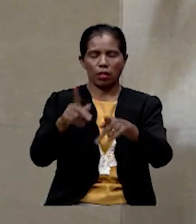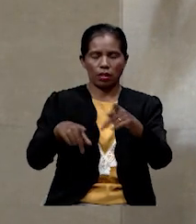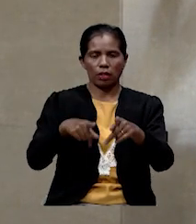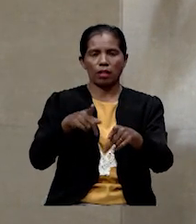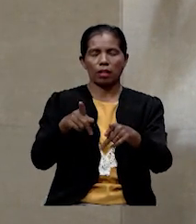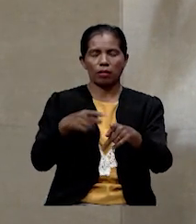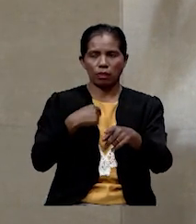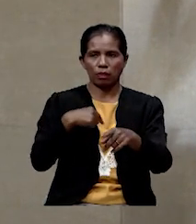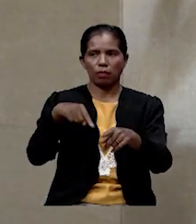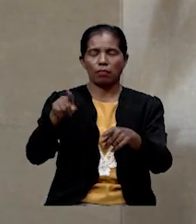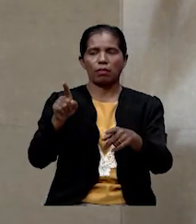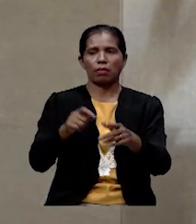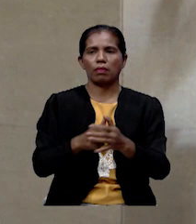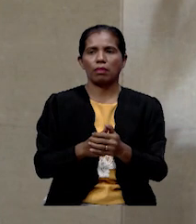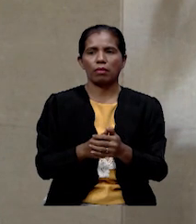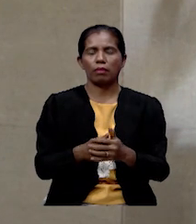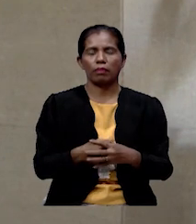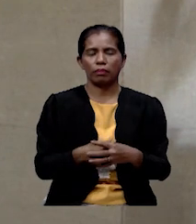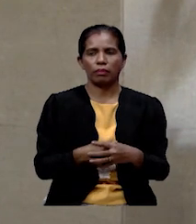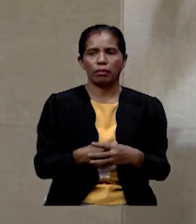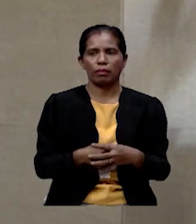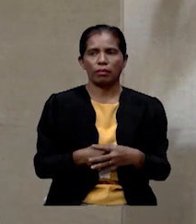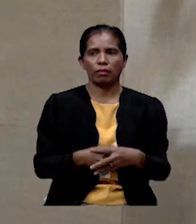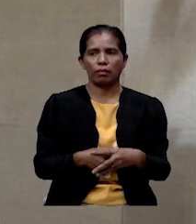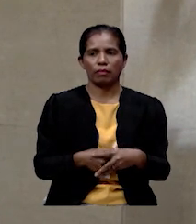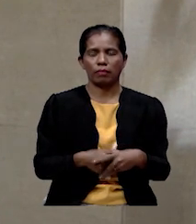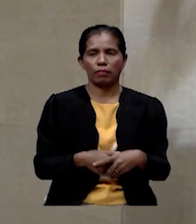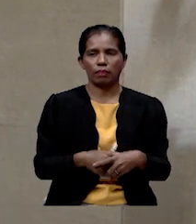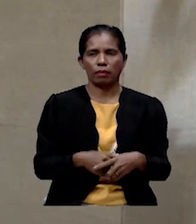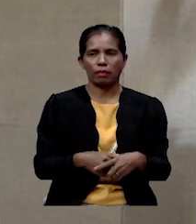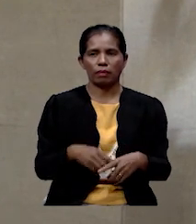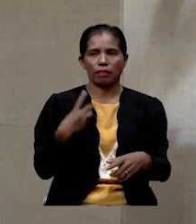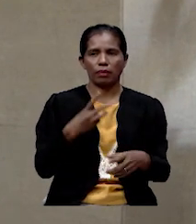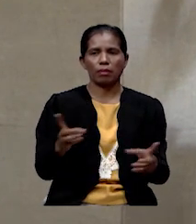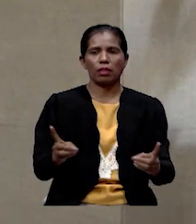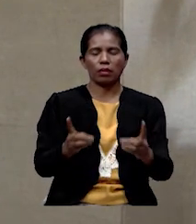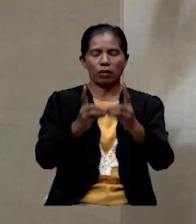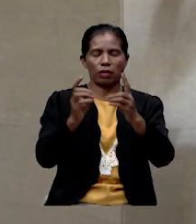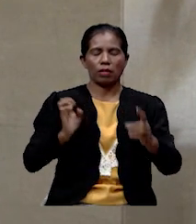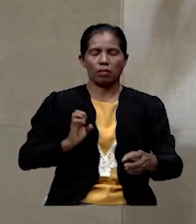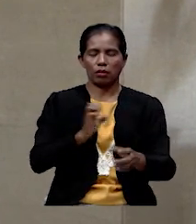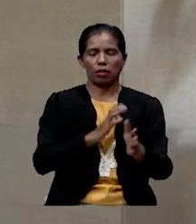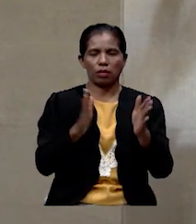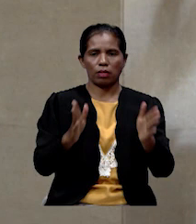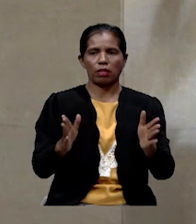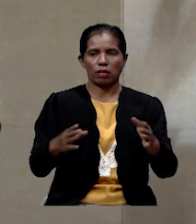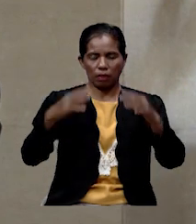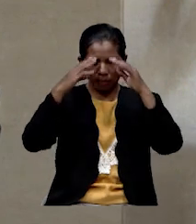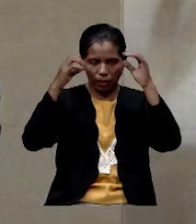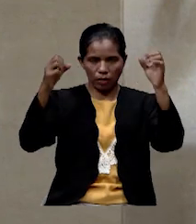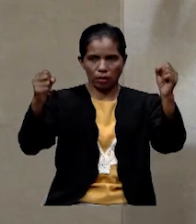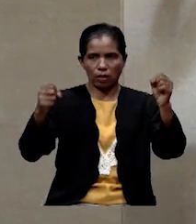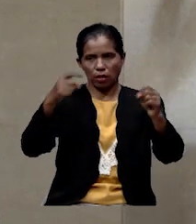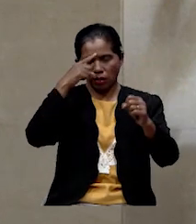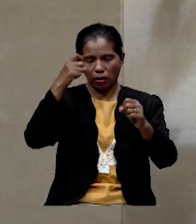as a Asuntoing lorong ambasador amni ambasador agar kasur malo ho senhor presidente